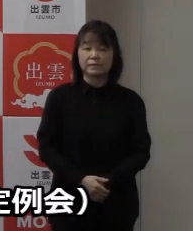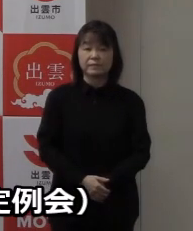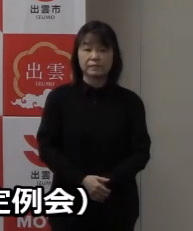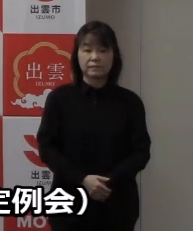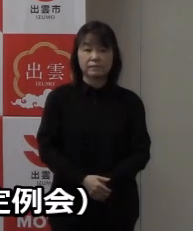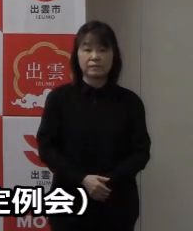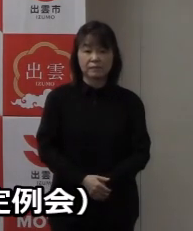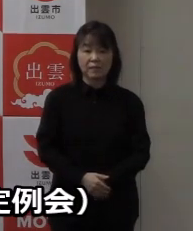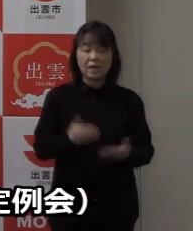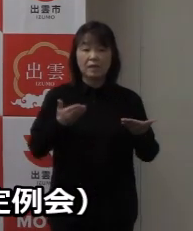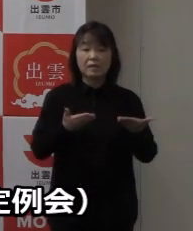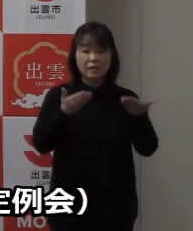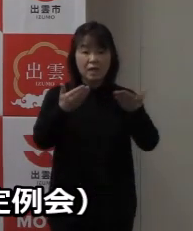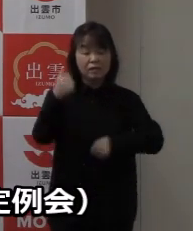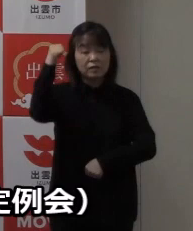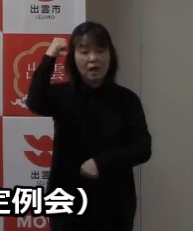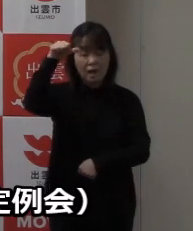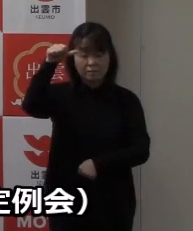提出案件につきまして、